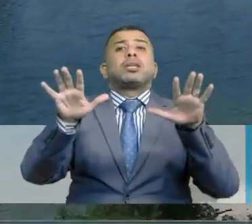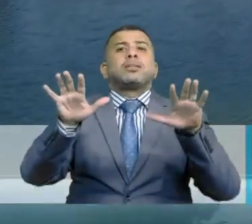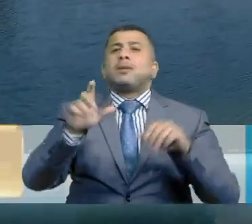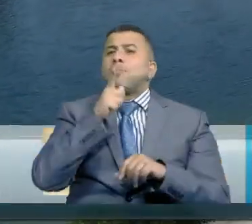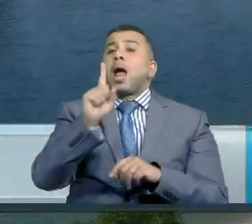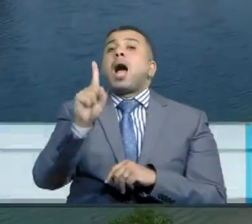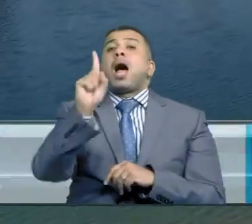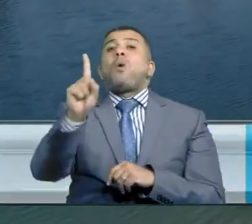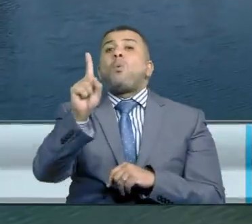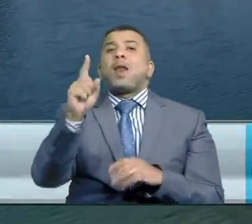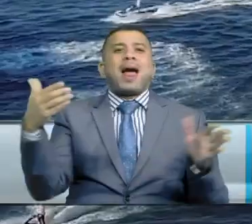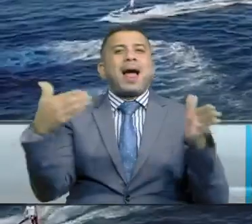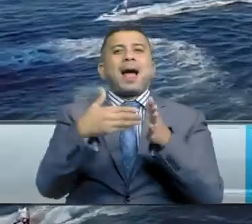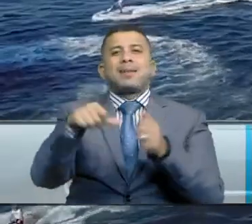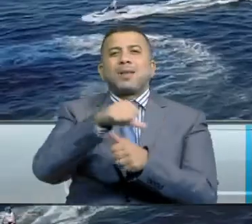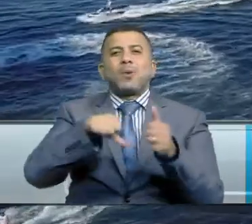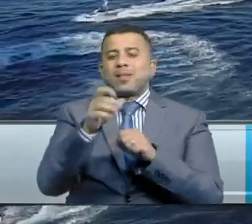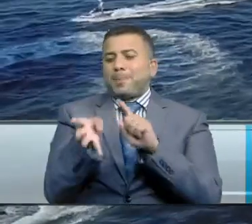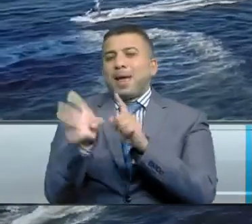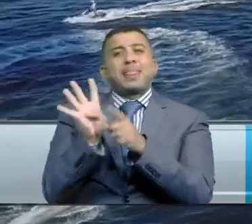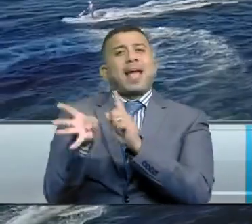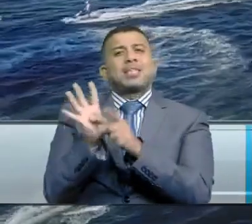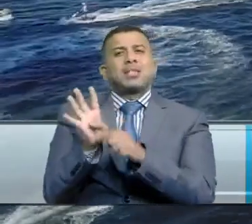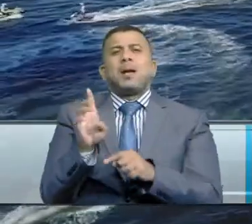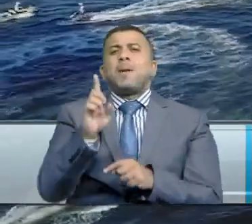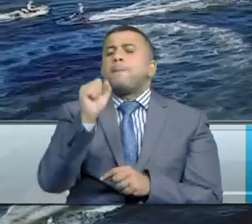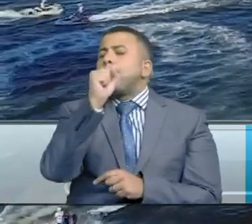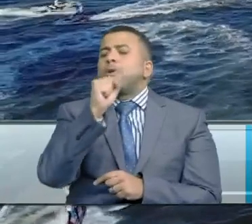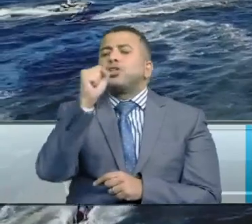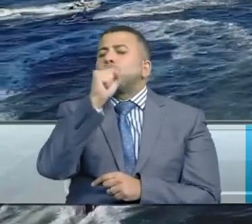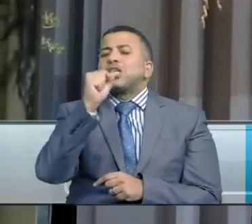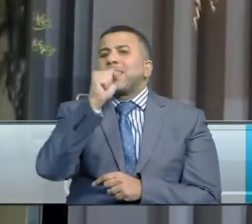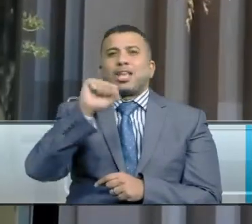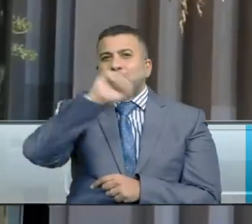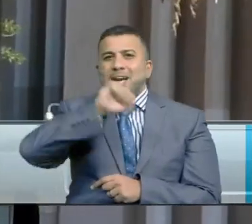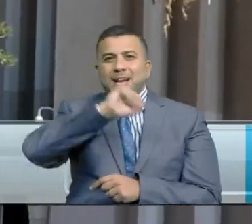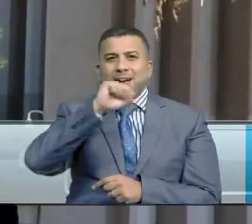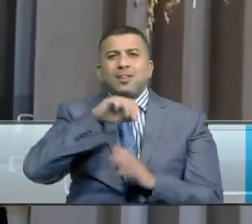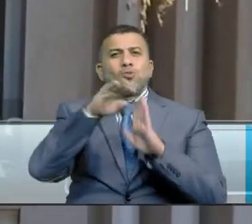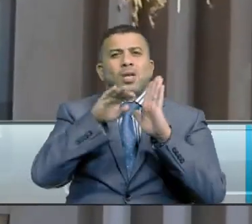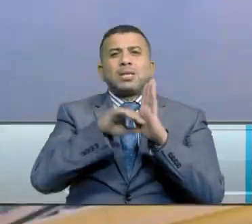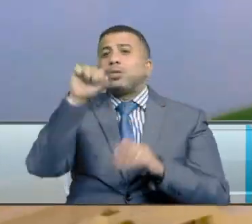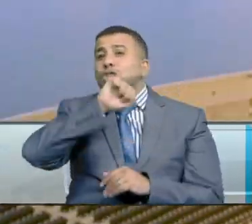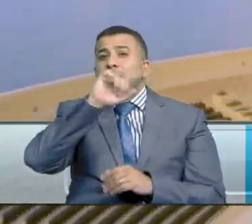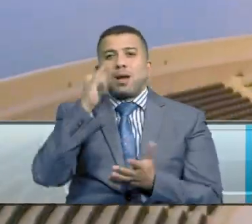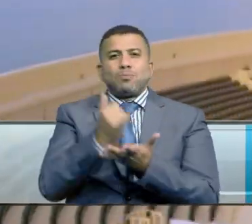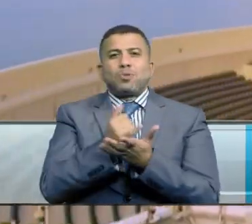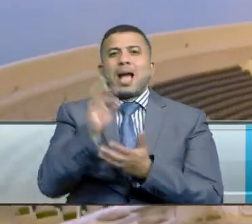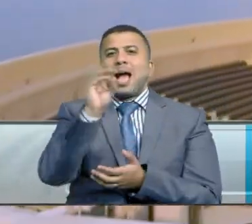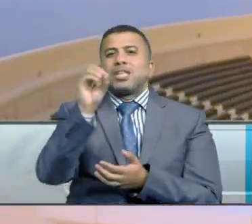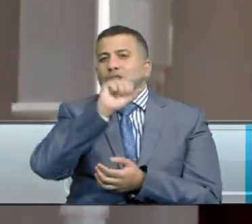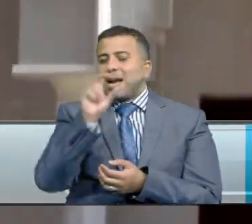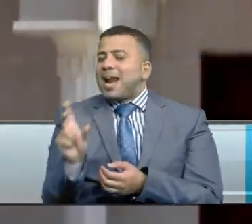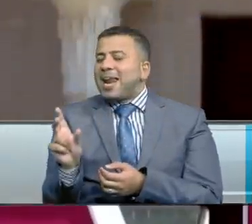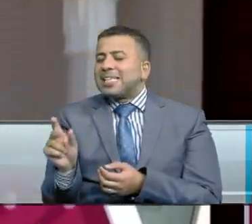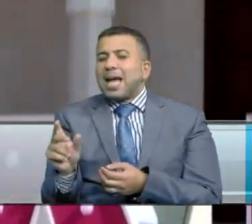أول العروض الختامية للدورة 14 من برنامج منشد الشارقة الذي تنظمه قناة الشارقة التابعة لهيئة